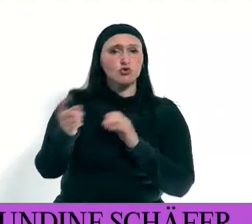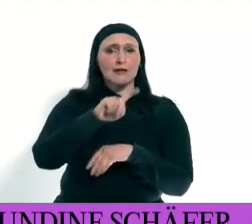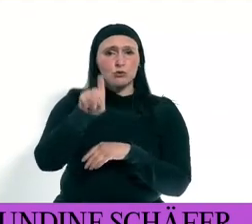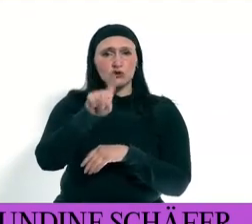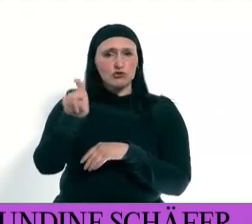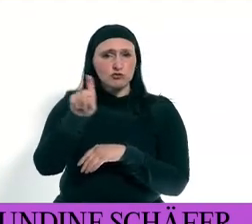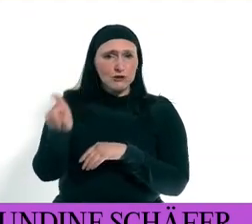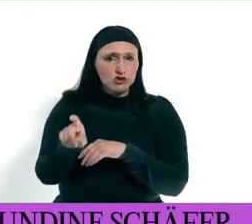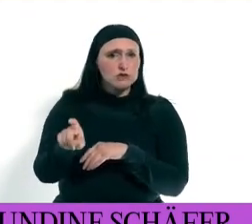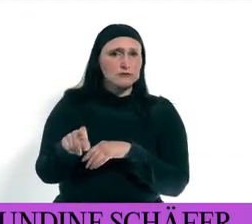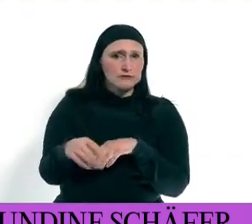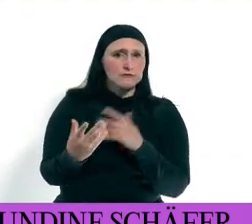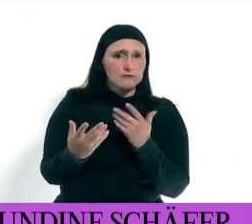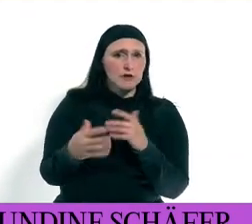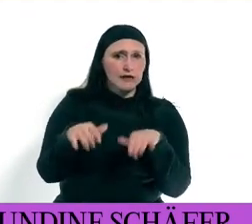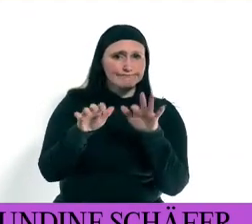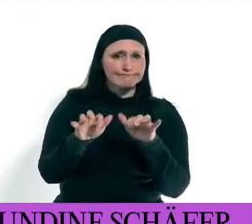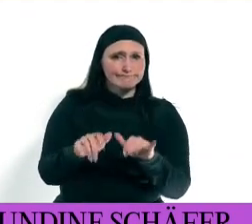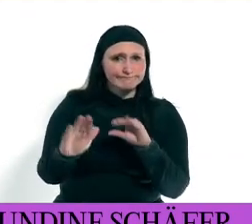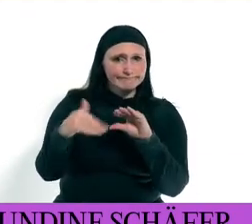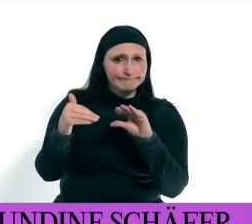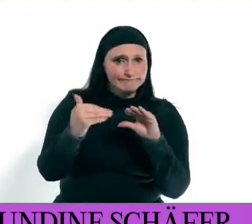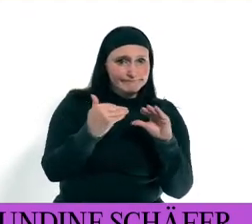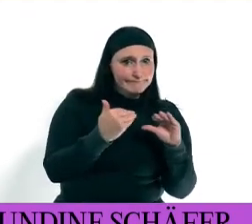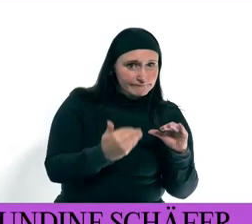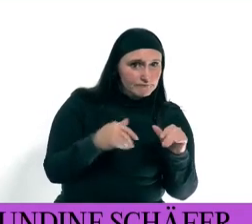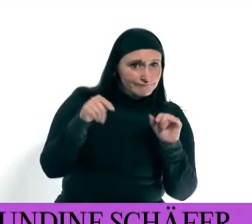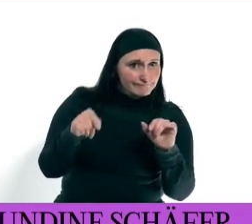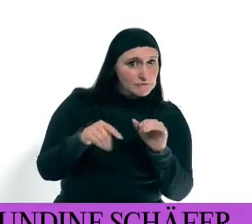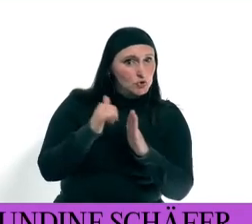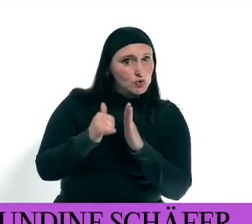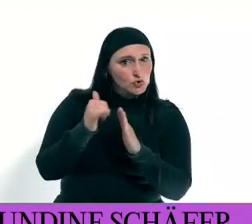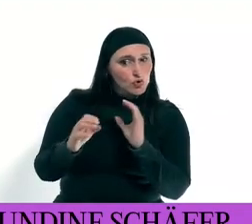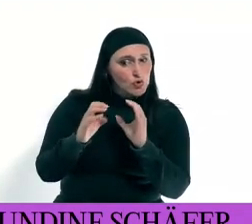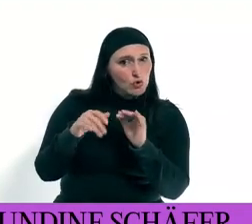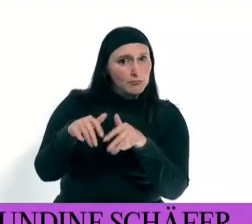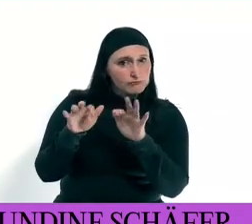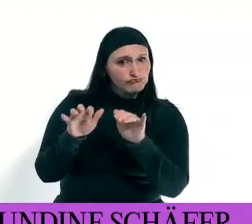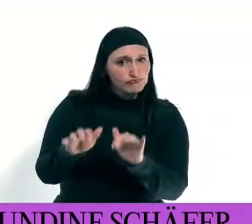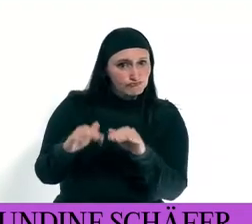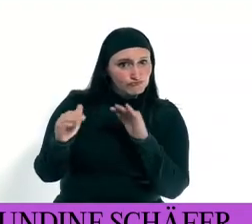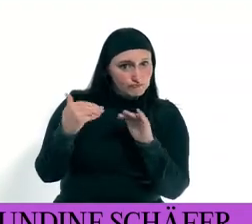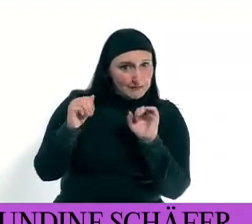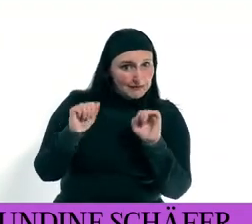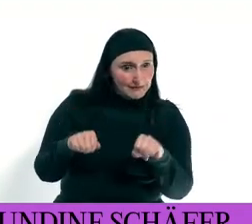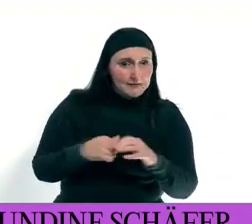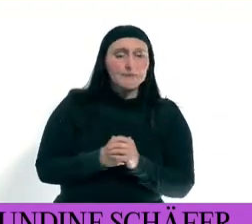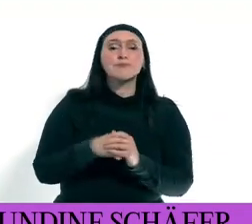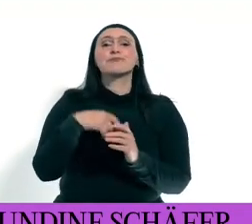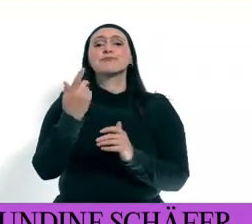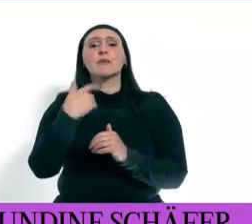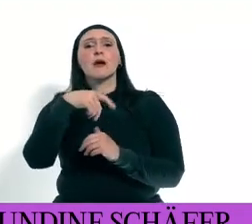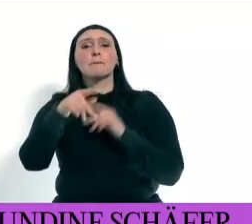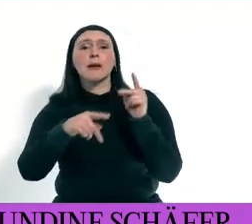im YouTube-Chat Fragen posten können. Und auf diese kommen wir dann am Ende unseres Gesprächs zurück. Und